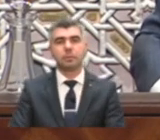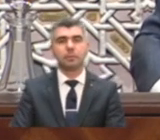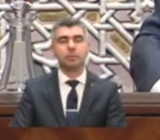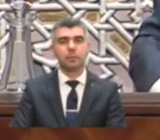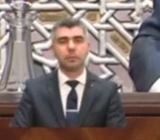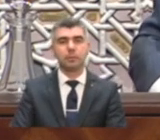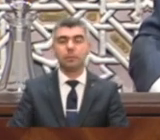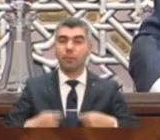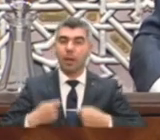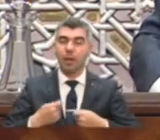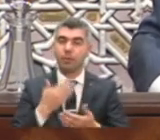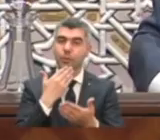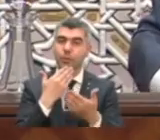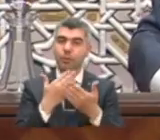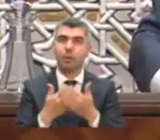لا سيد الرئيس، شكرا.